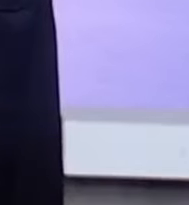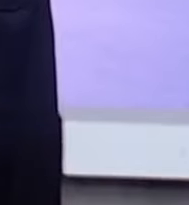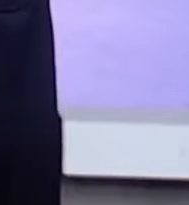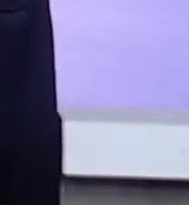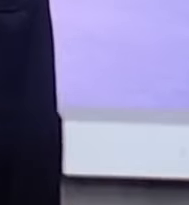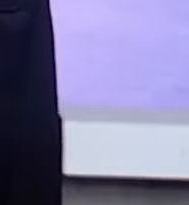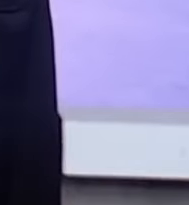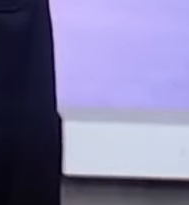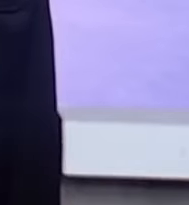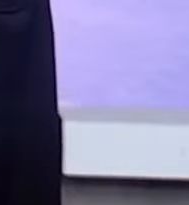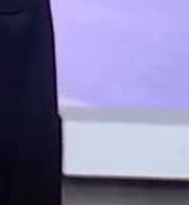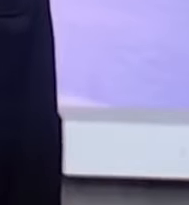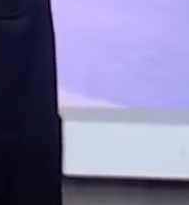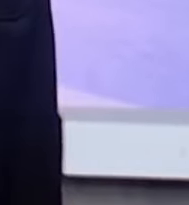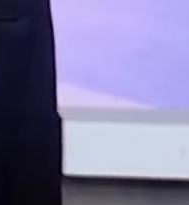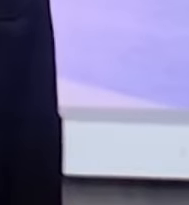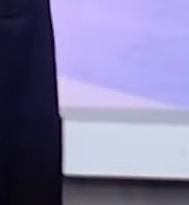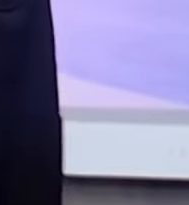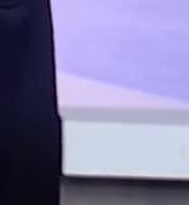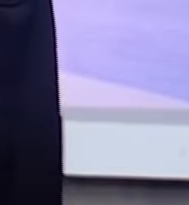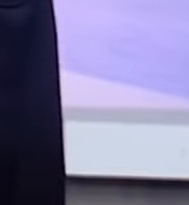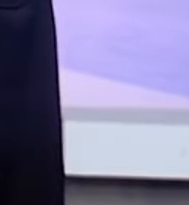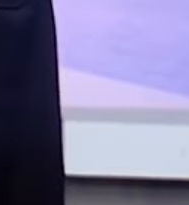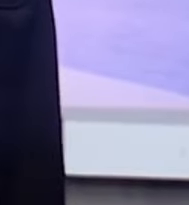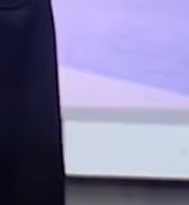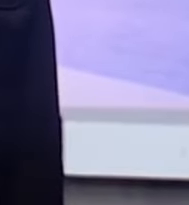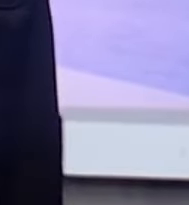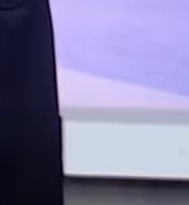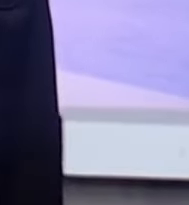Integrated News sa YouTube at para sa mga kapuso abroad,